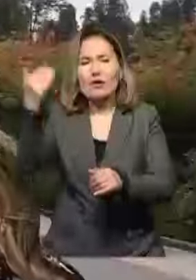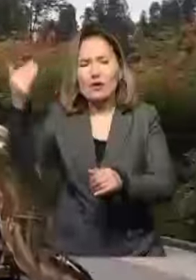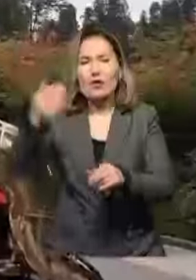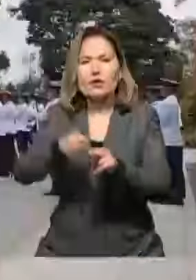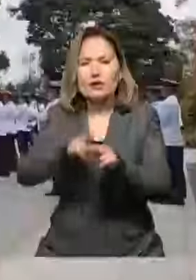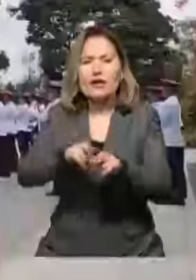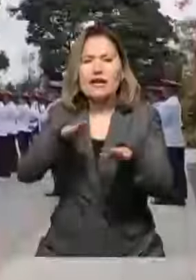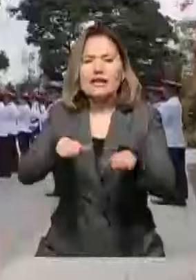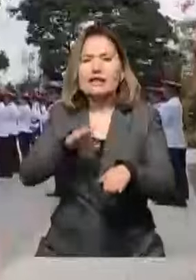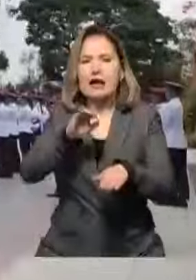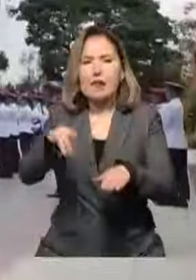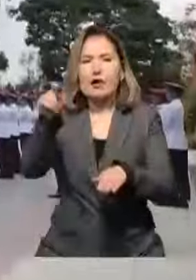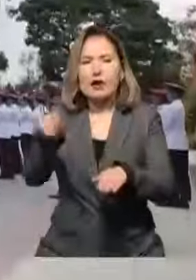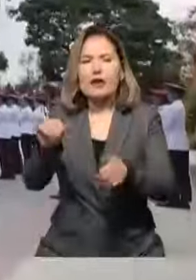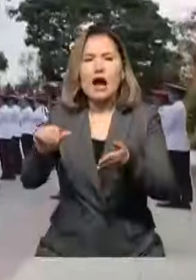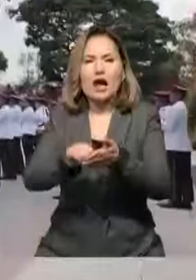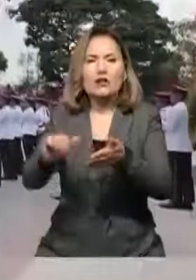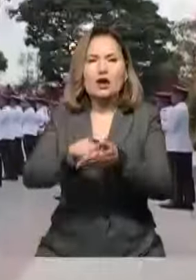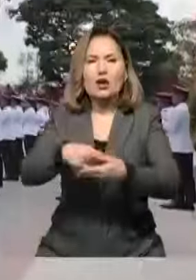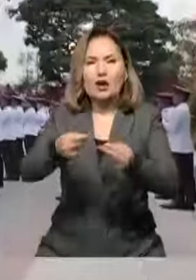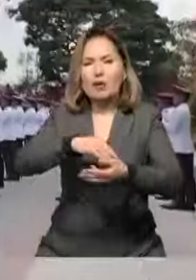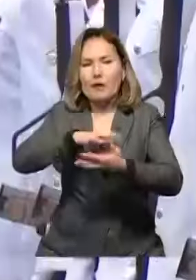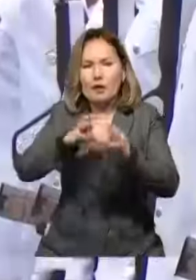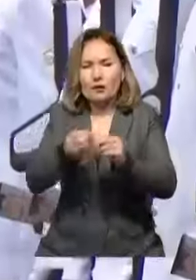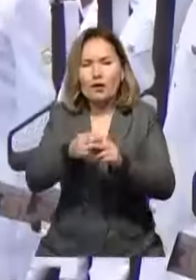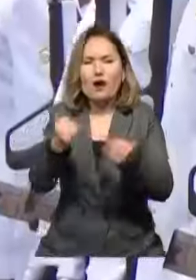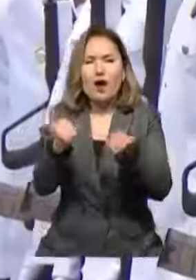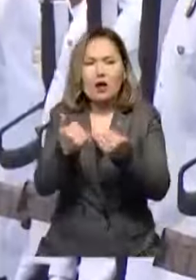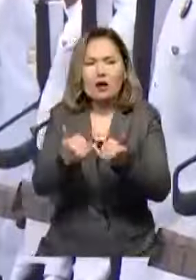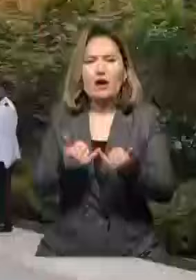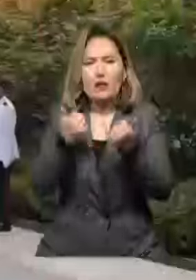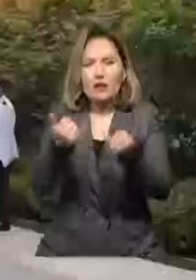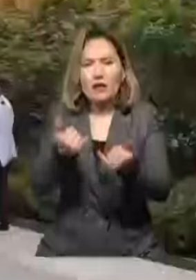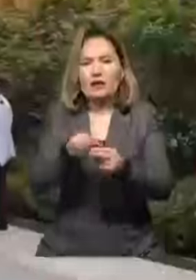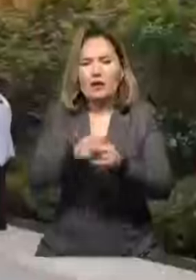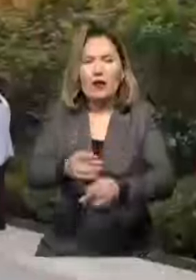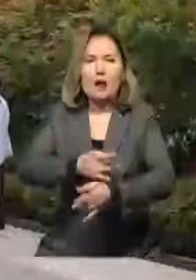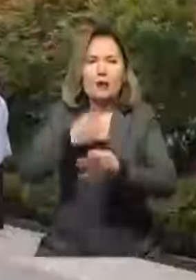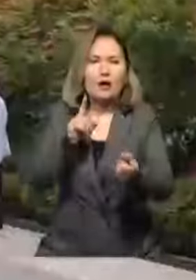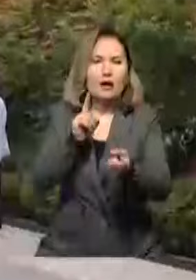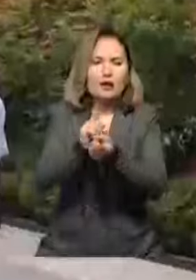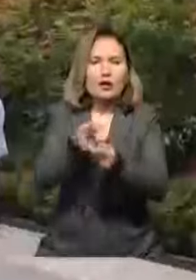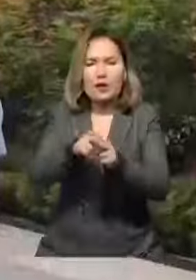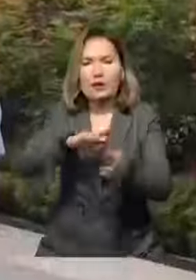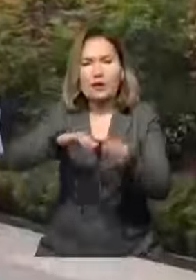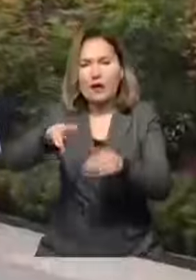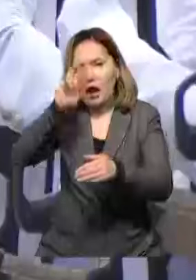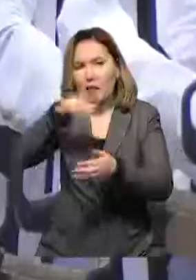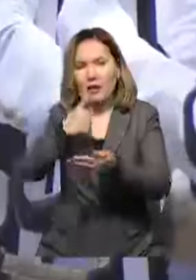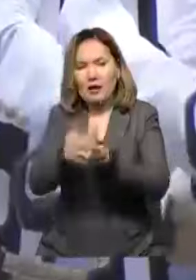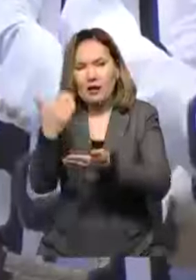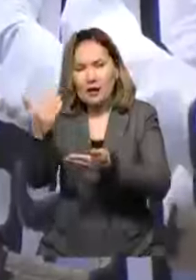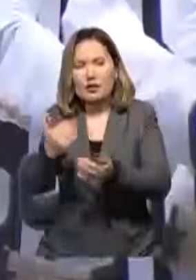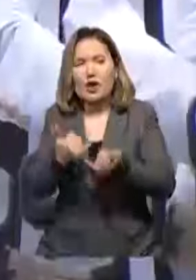келіссөз үстелінде 6 құжат жатыр. Сол үшін алыстан аттелетіп келген қонақтарды қарсы тарап сән салтанатымен қарсы алды. Кейін мемлекет басшысы құрметті қонақтар